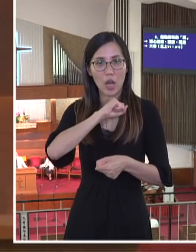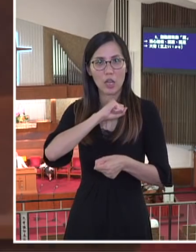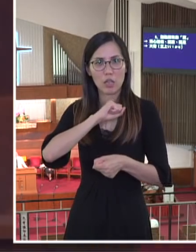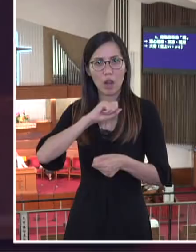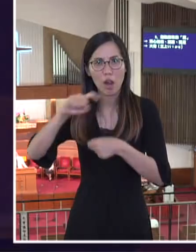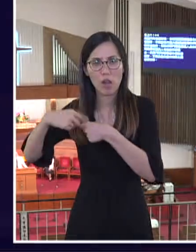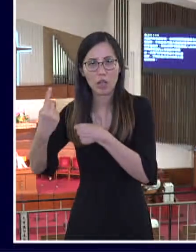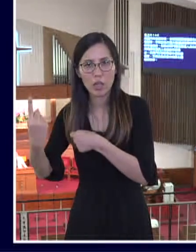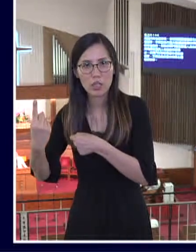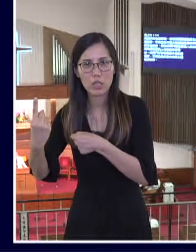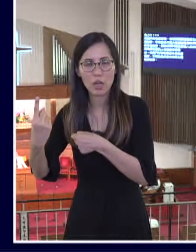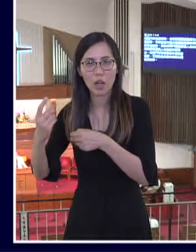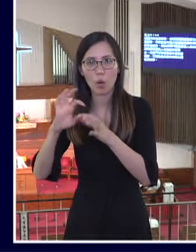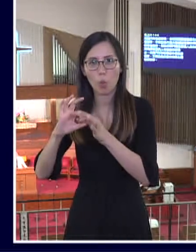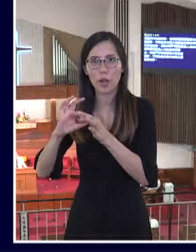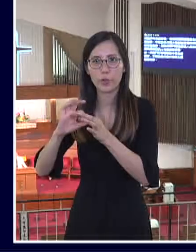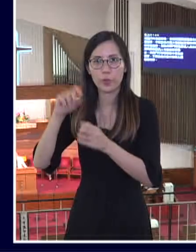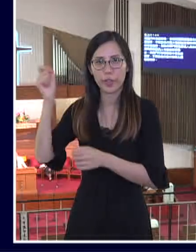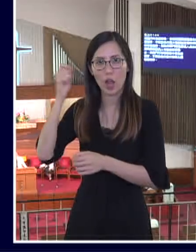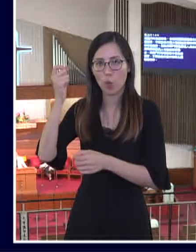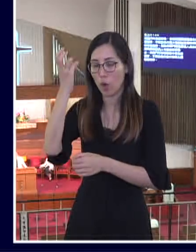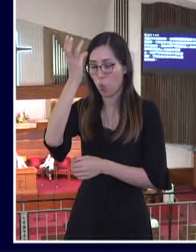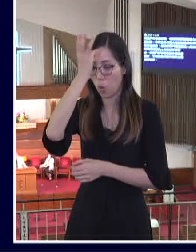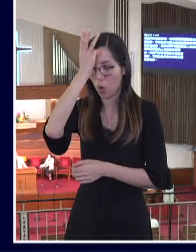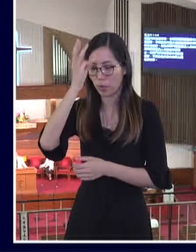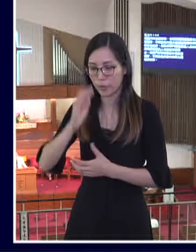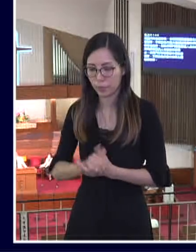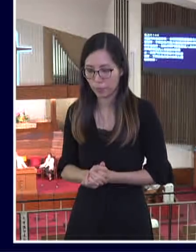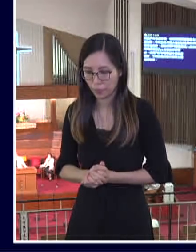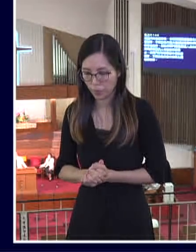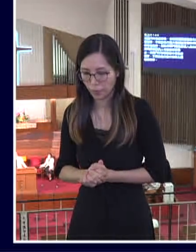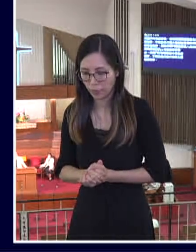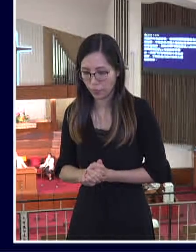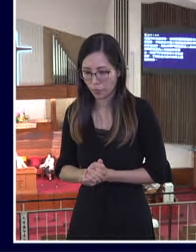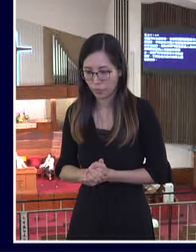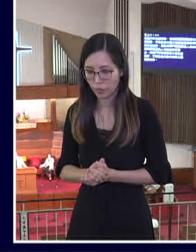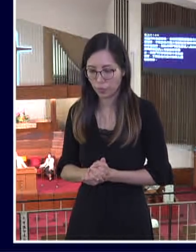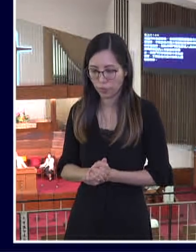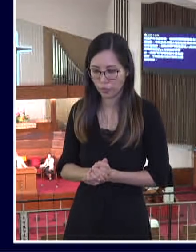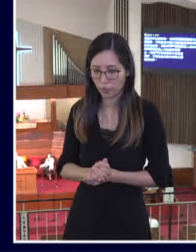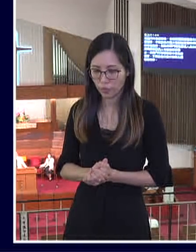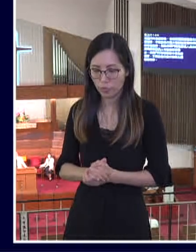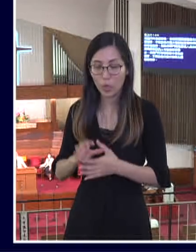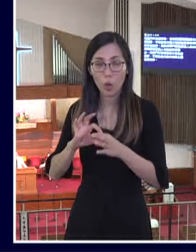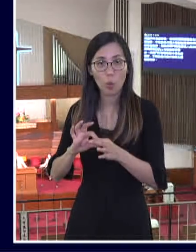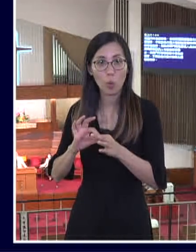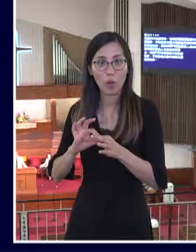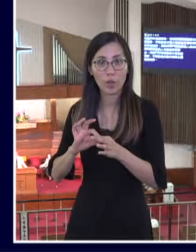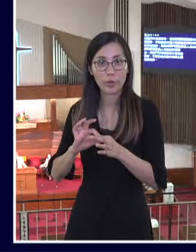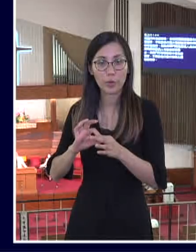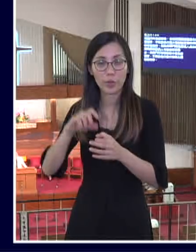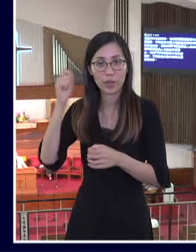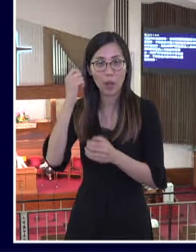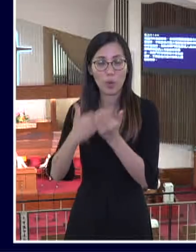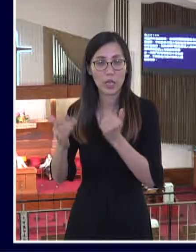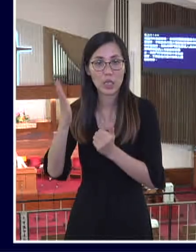上11:4-6呢，就讲到呢大卫的仔所罗门，他怎样呢被他的妃嫔诱惑